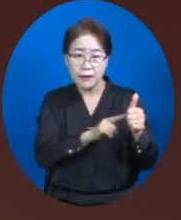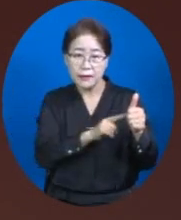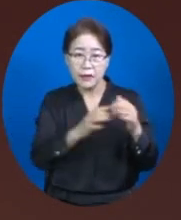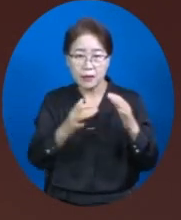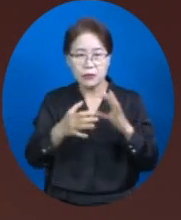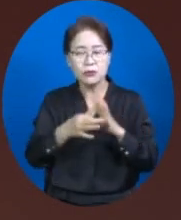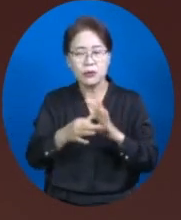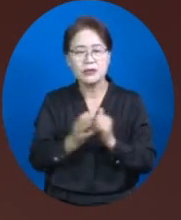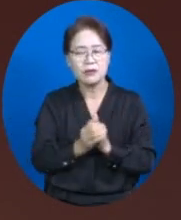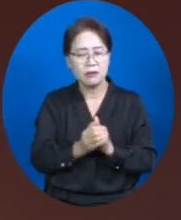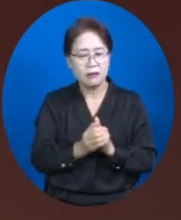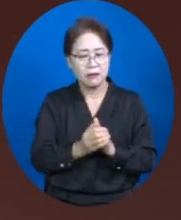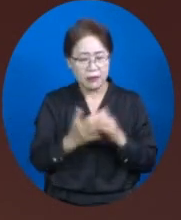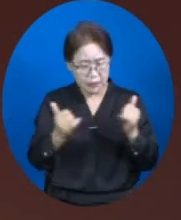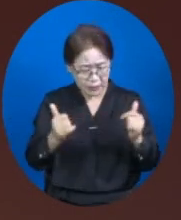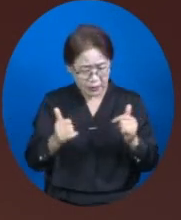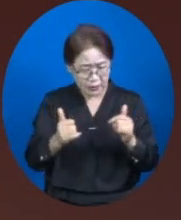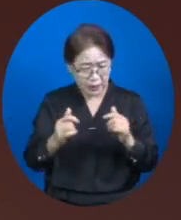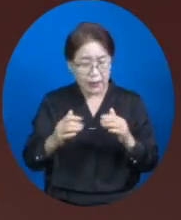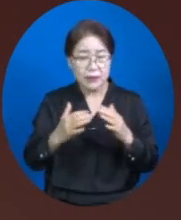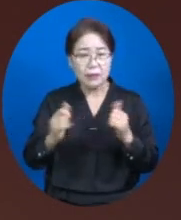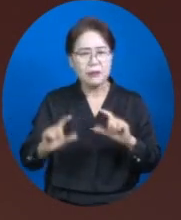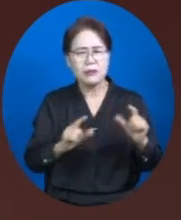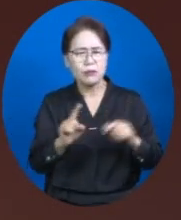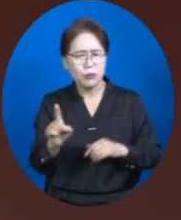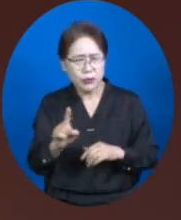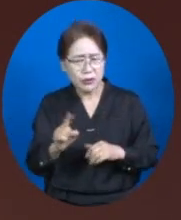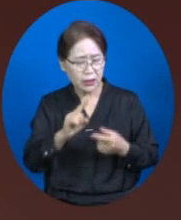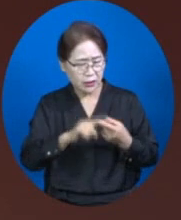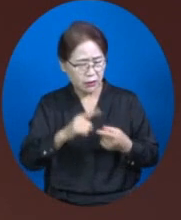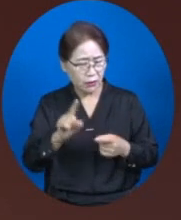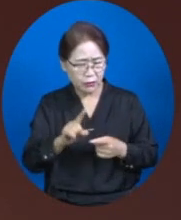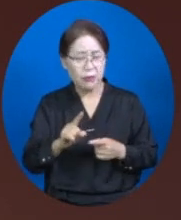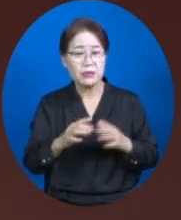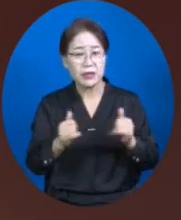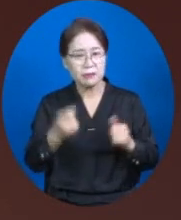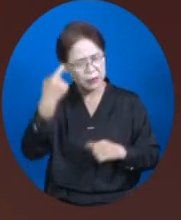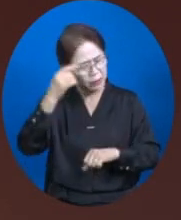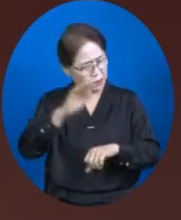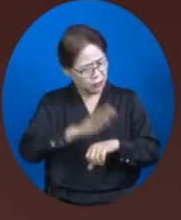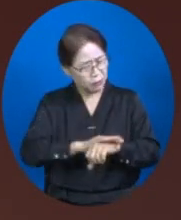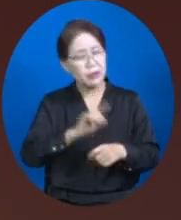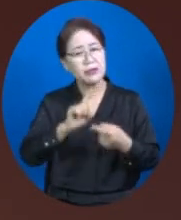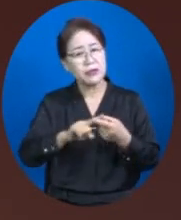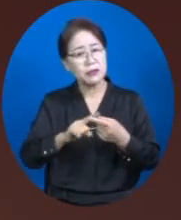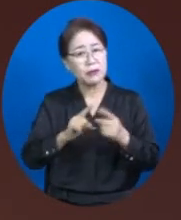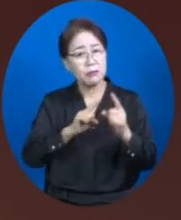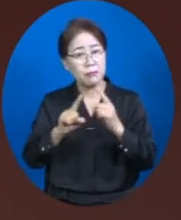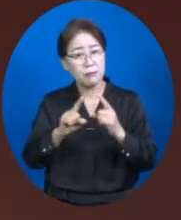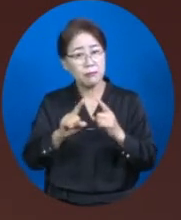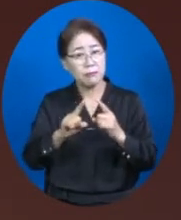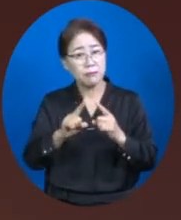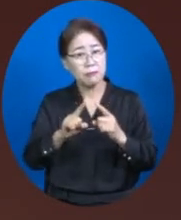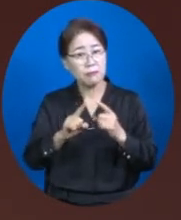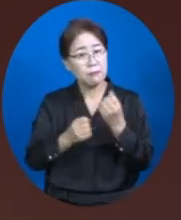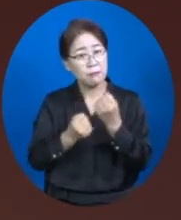무엇인가에 대해서 어떤 사람이 지혜로운 사람인가에 대해서 말씀하게 하셨을까요